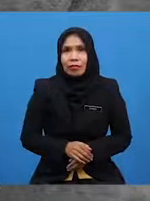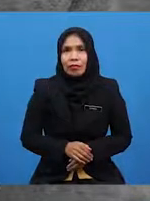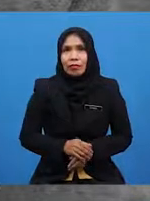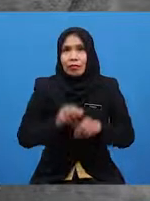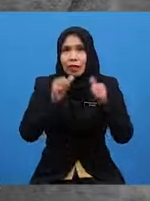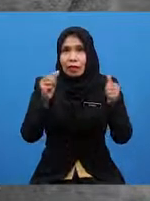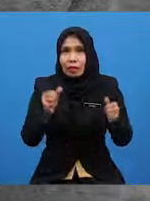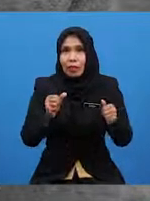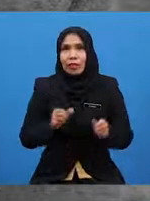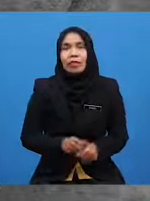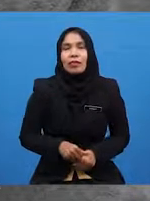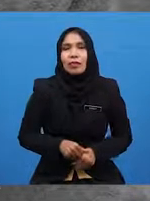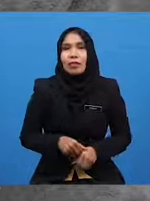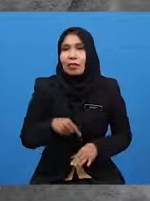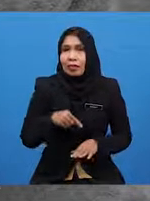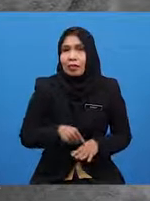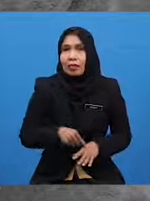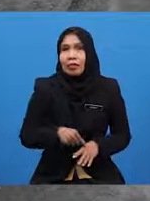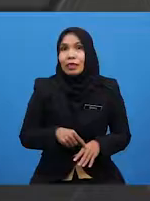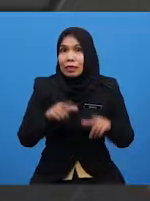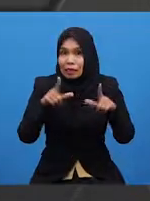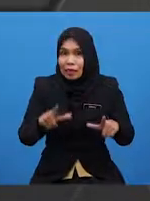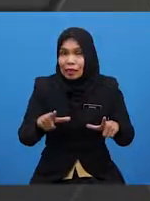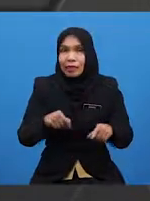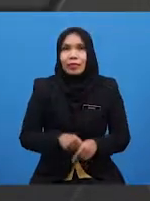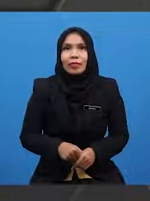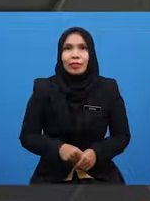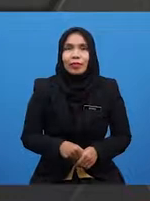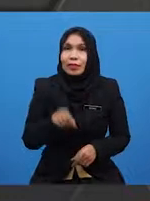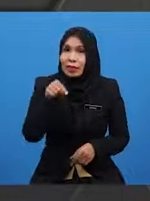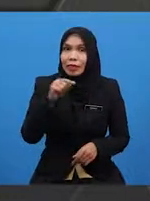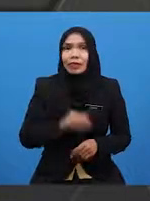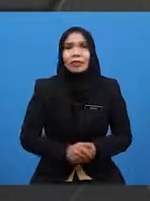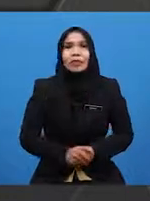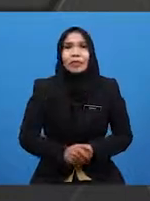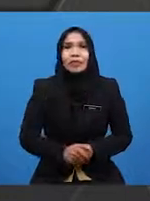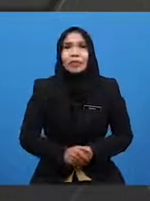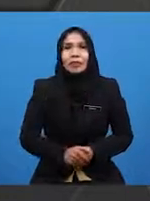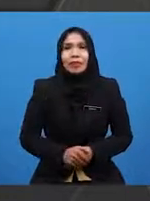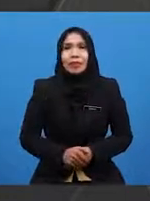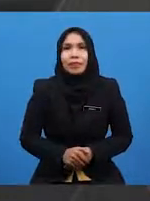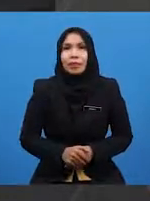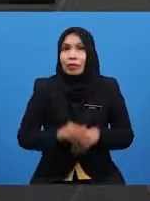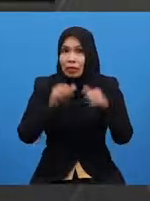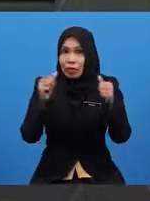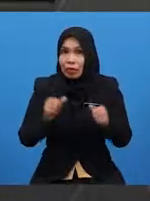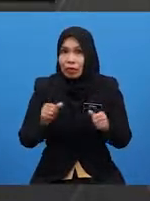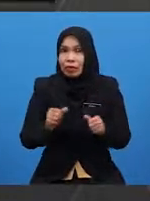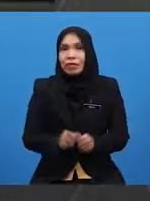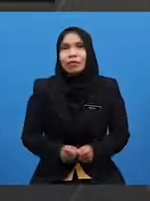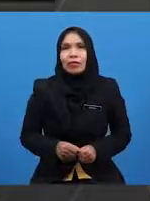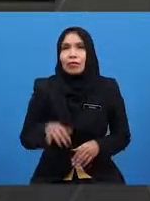tahun ke-20 penubuhan ASEAN. Teknik penghasilan arca yang pertama